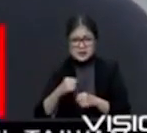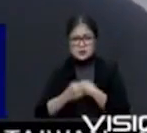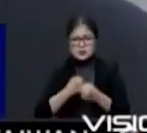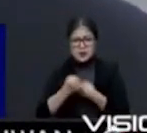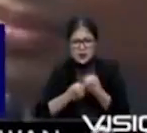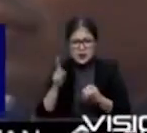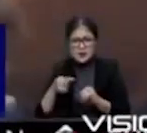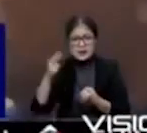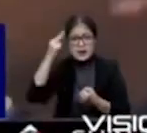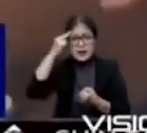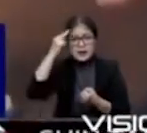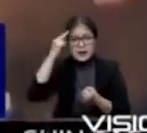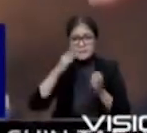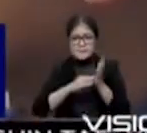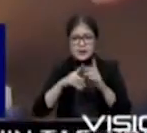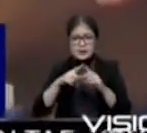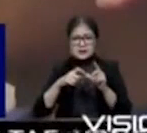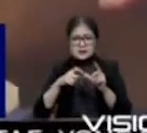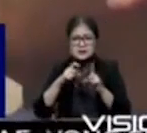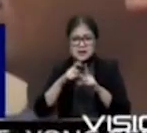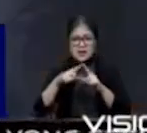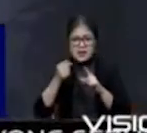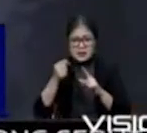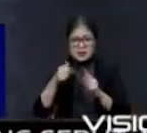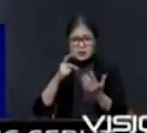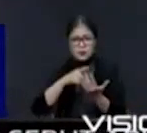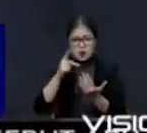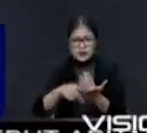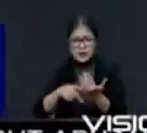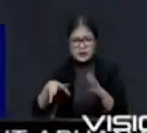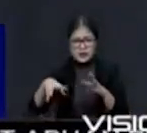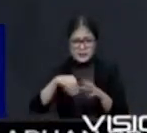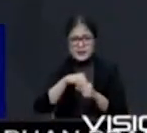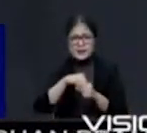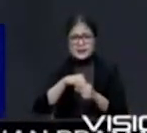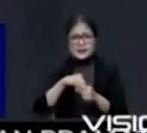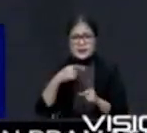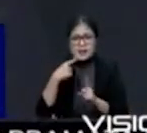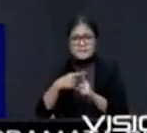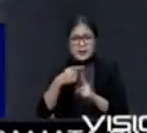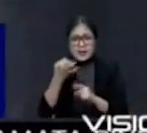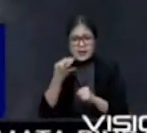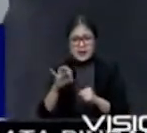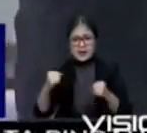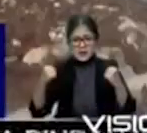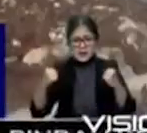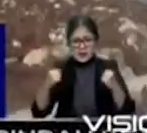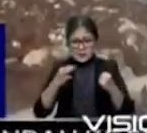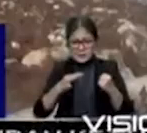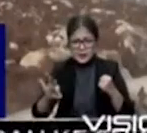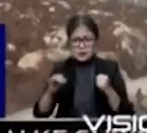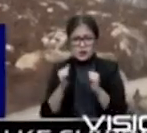Arab maszdar Selain itu proyek ini juga akan memberikan kontribusi penambahan energi baru terbarukan sebagai wujud komitmen dan